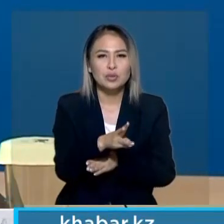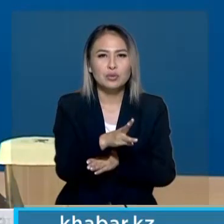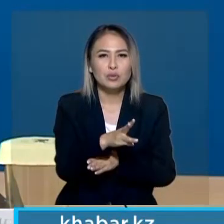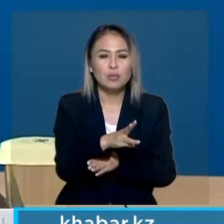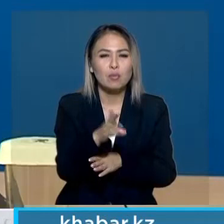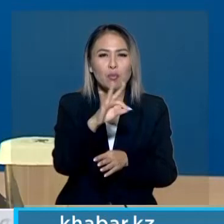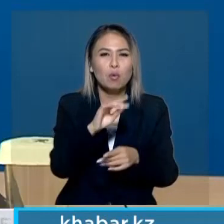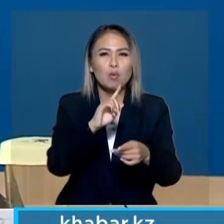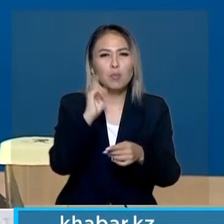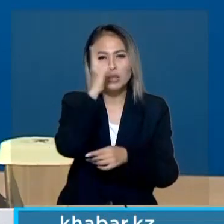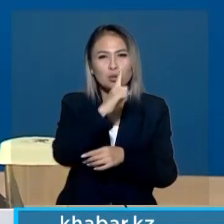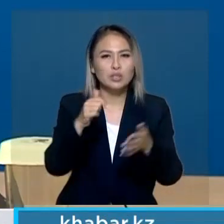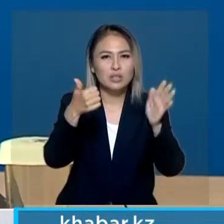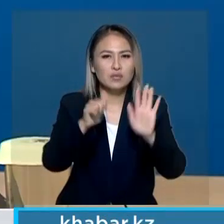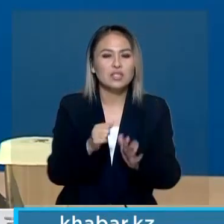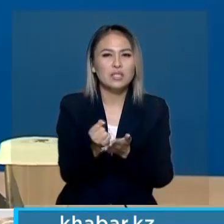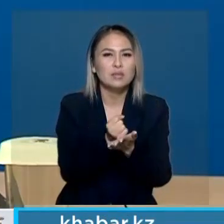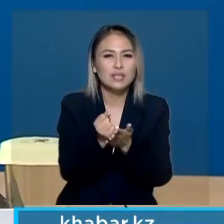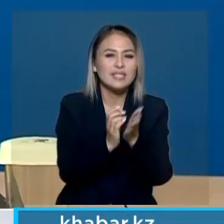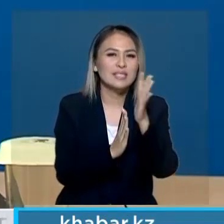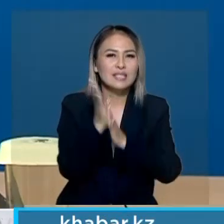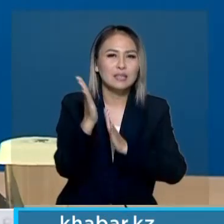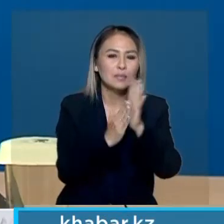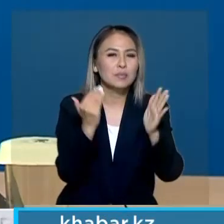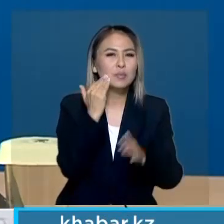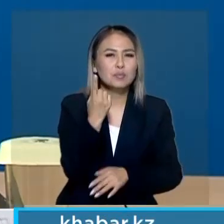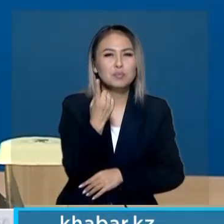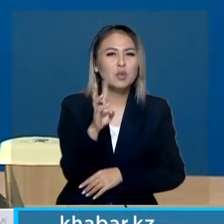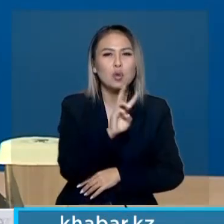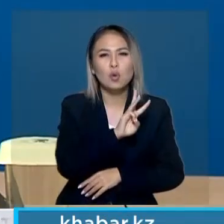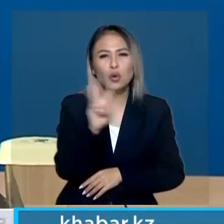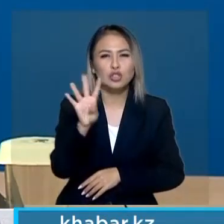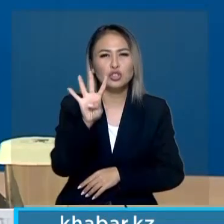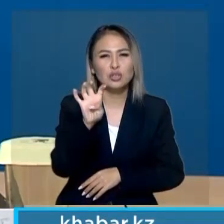полуторагодичного запаса сена, это порядка 1 400 000 тонн.